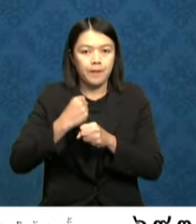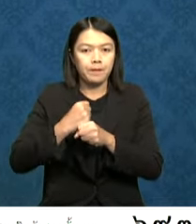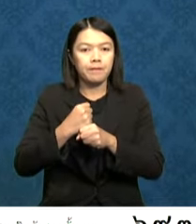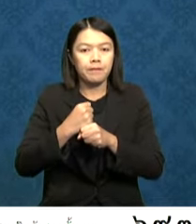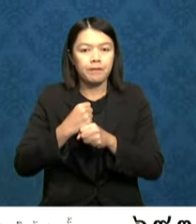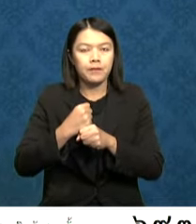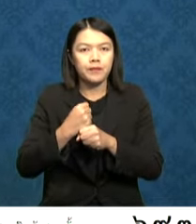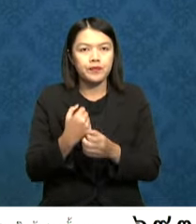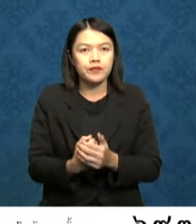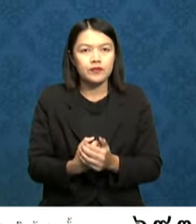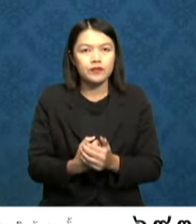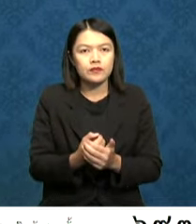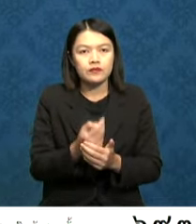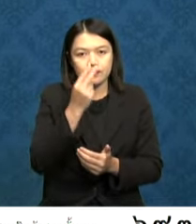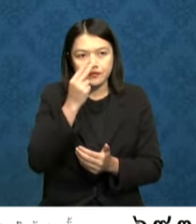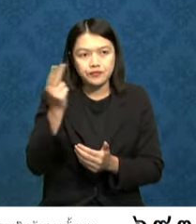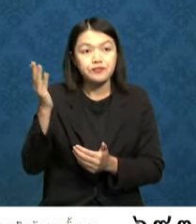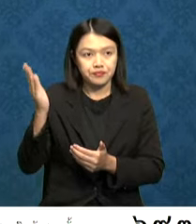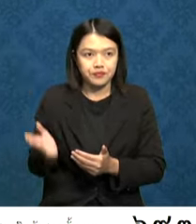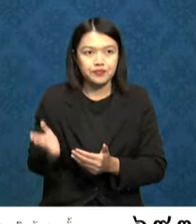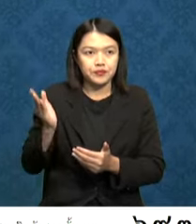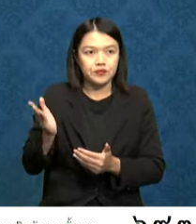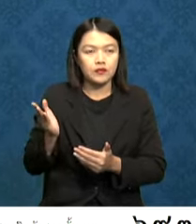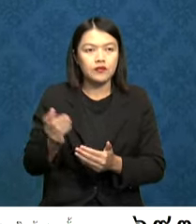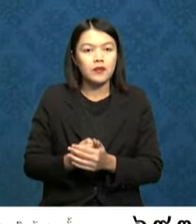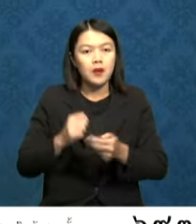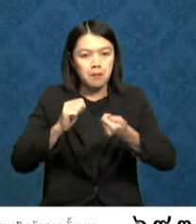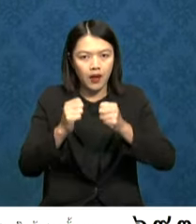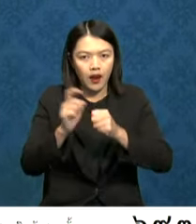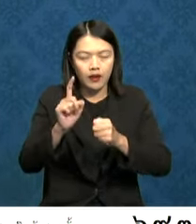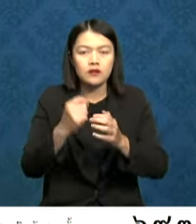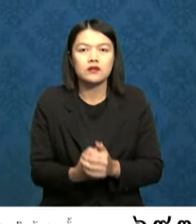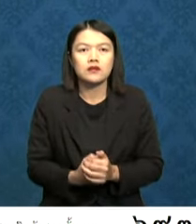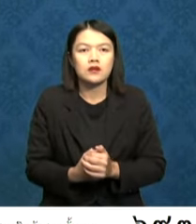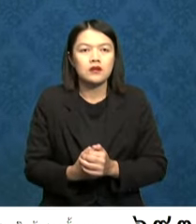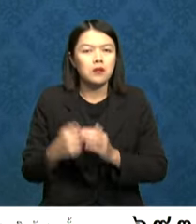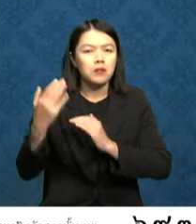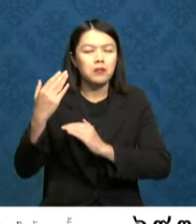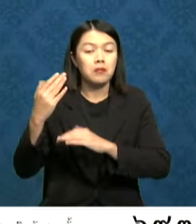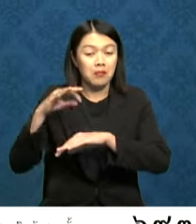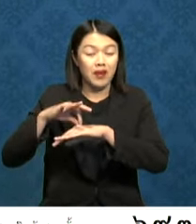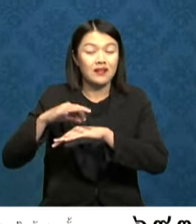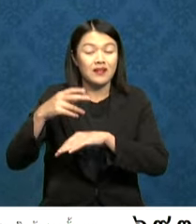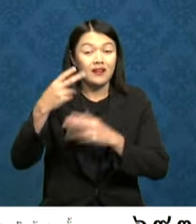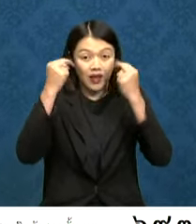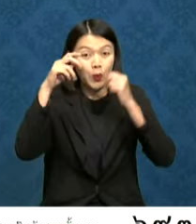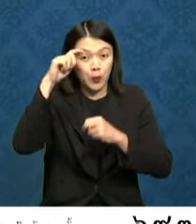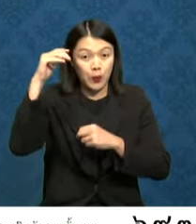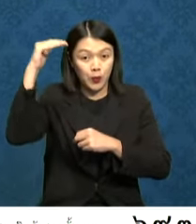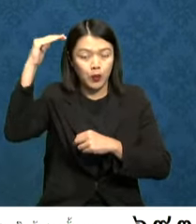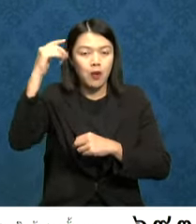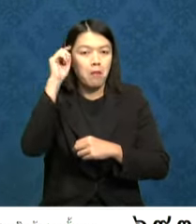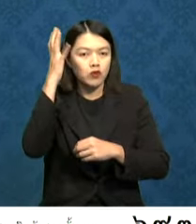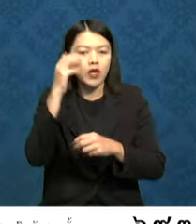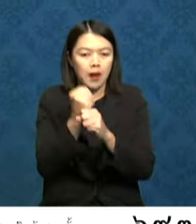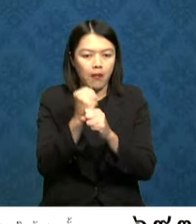สถิติสถิตินี้แสดงให้เห็นถึงปัญหา 2อย่างครับท่านพดานหากไม่ใช่เพราะท่านอดีตนายกไม่เข้าใจกลไกระบบรัฐ